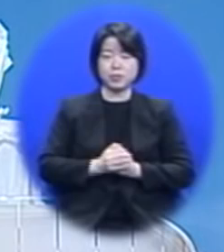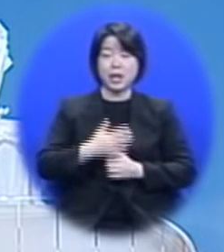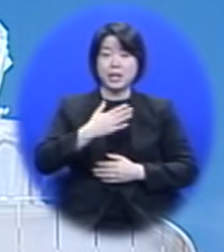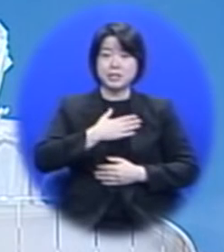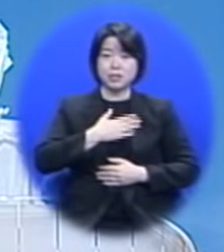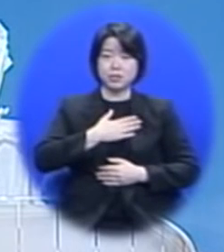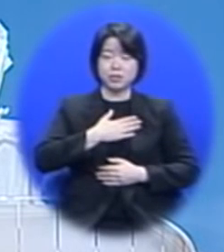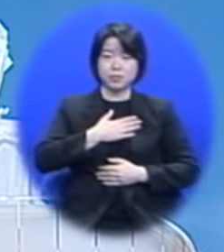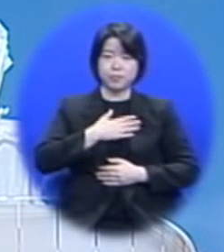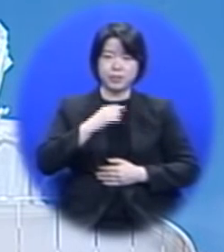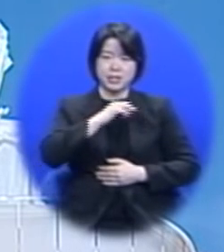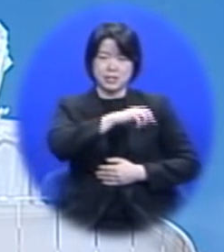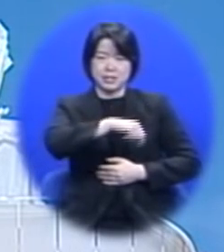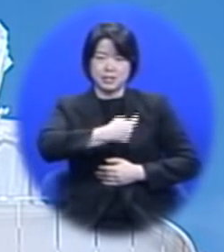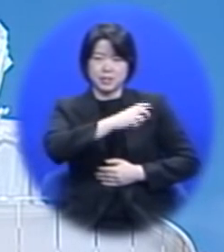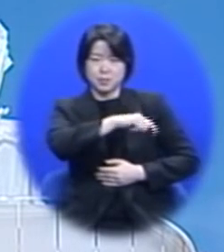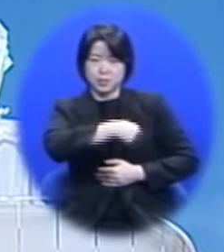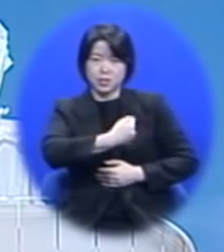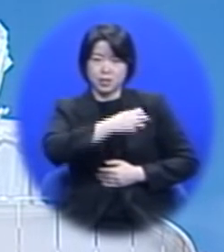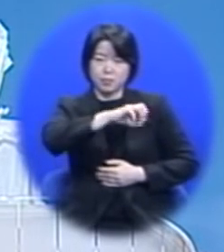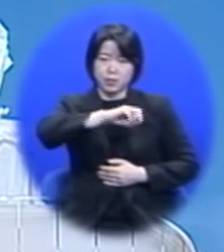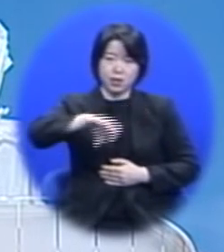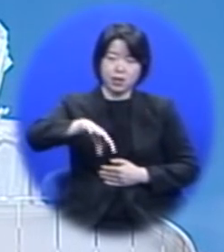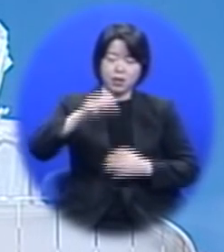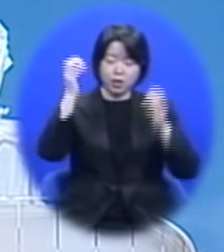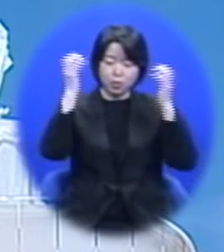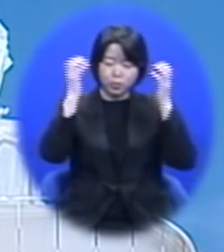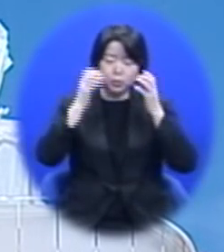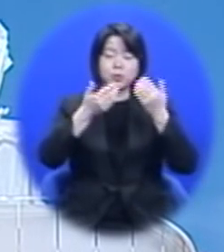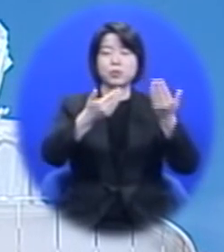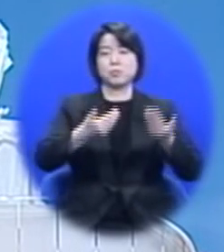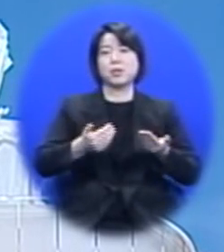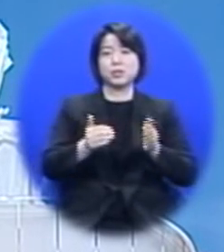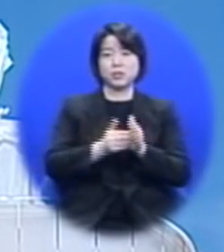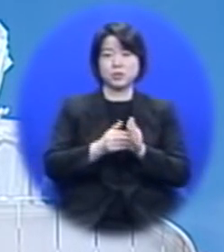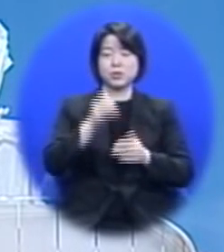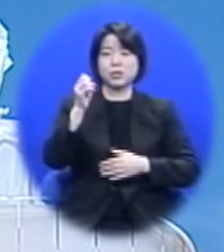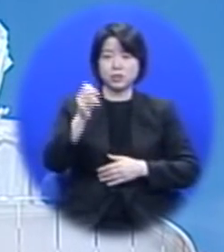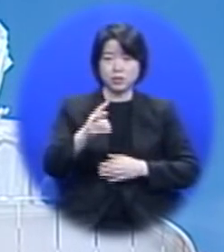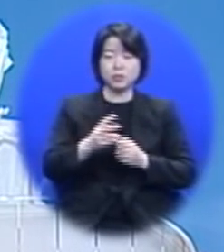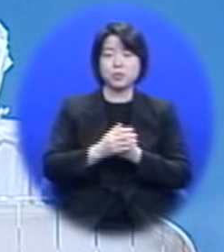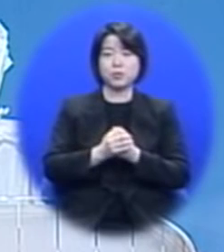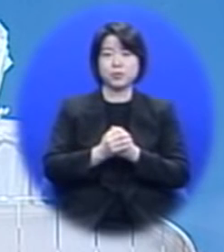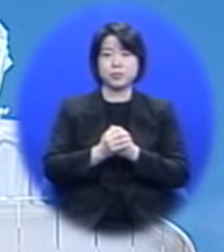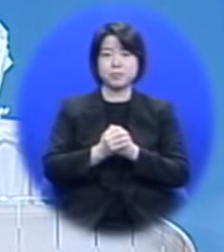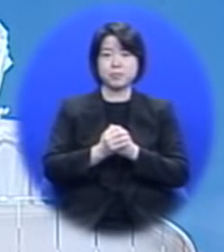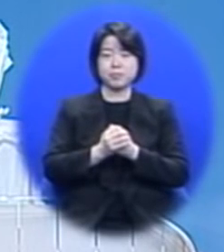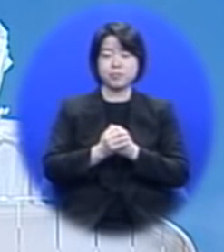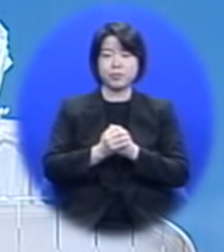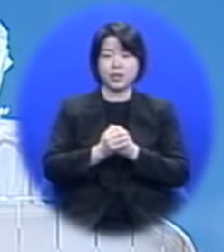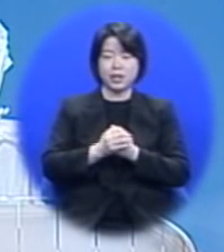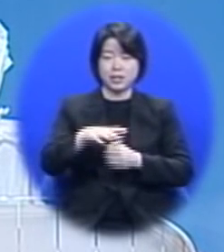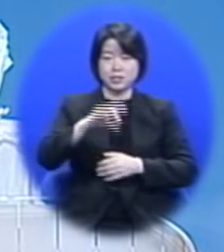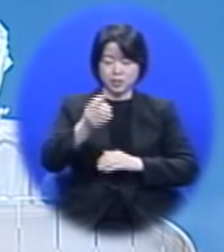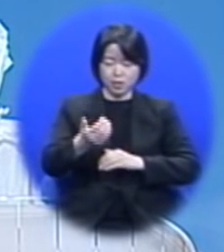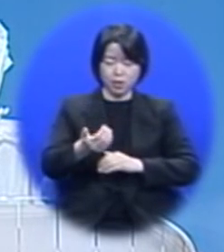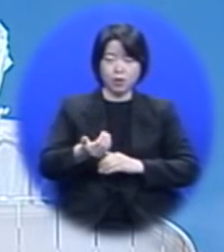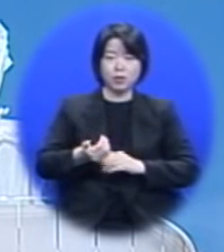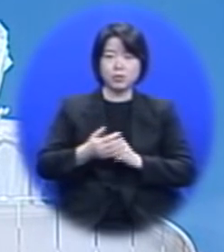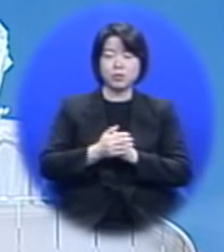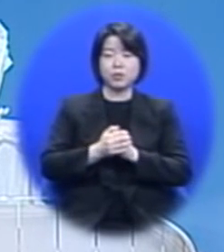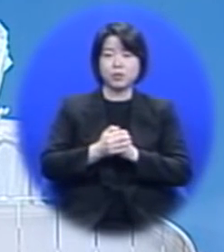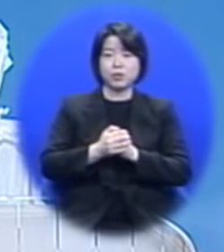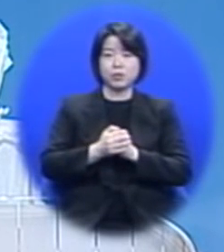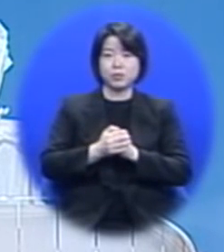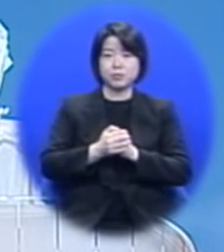저는 심장이 도련해지는 고통을 받았습니다. 그리고 생전 처음 새벽 기도를 나갔습니다.